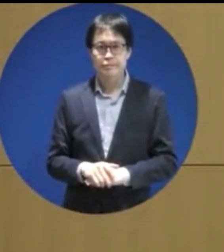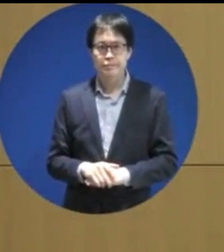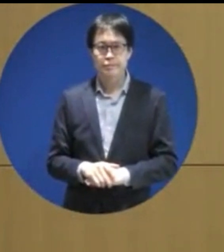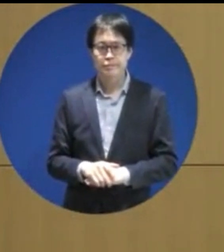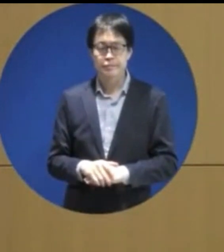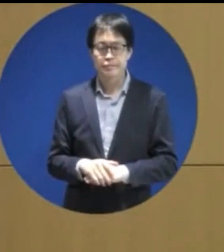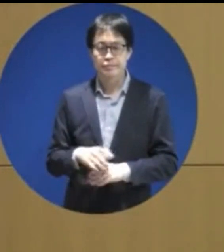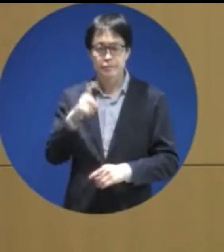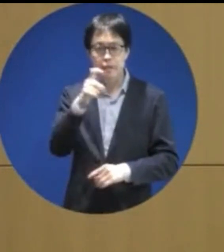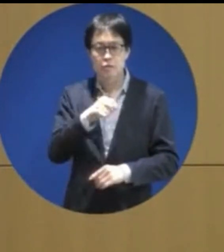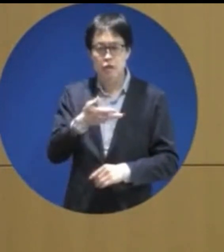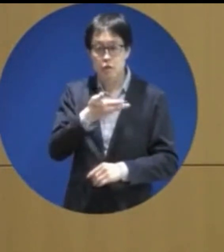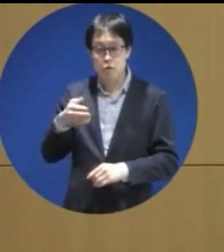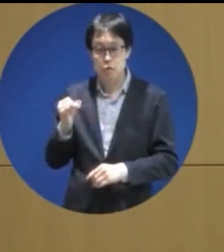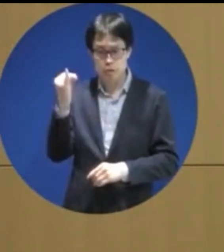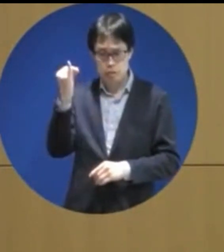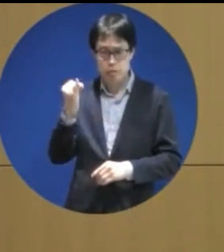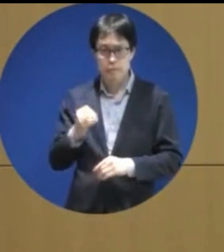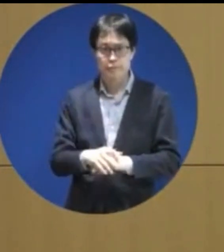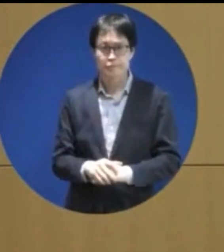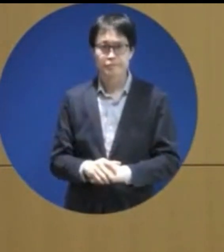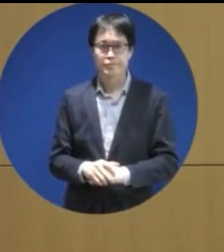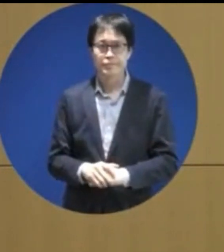5番、桑水流由紀子議員。